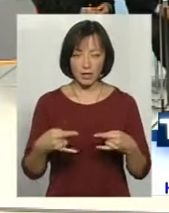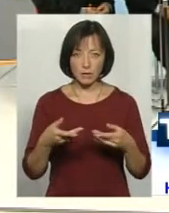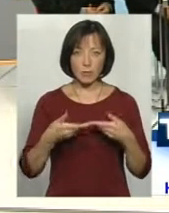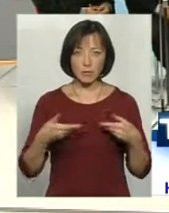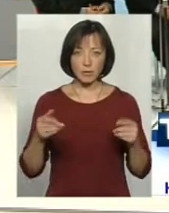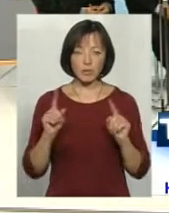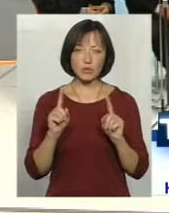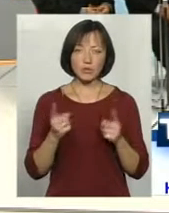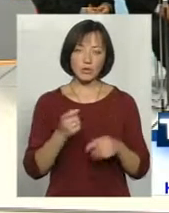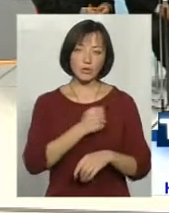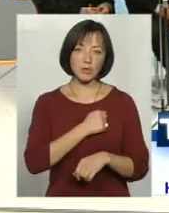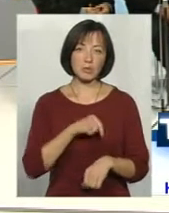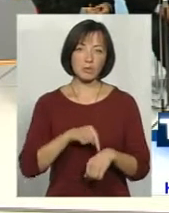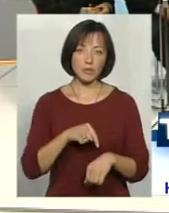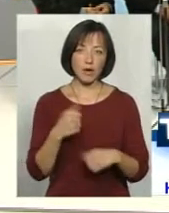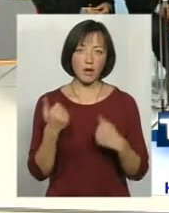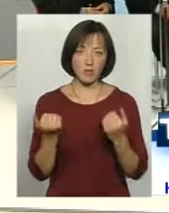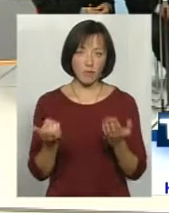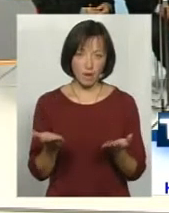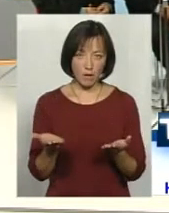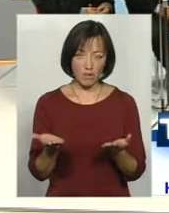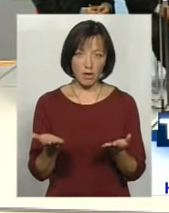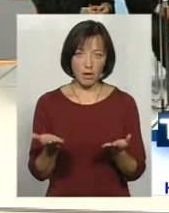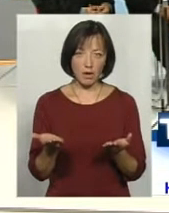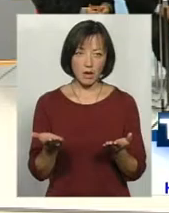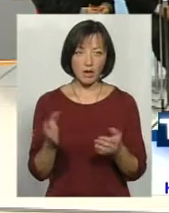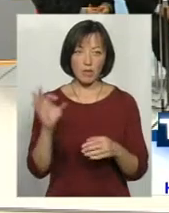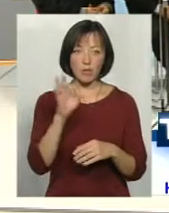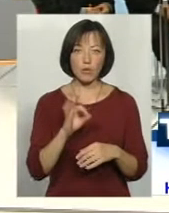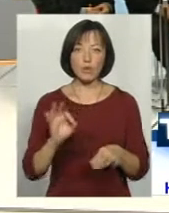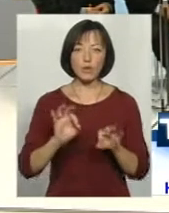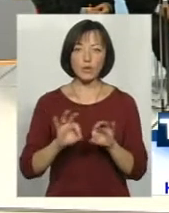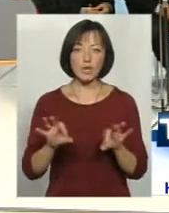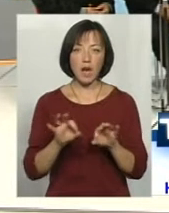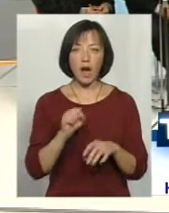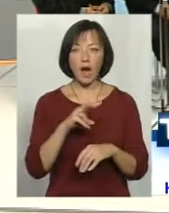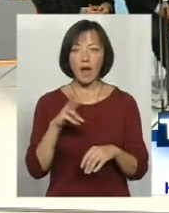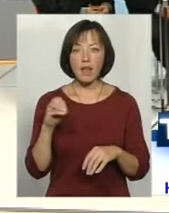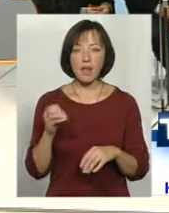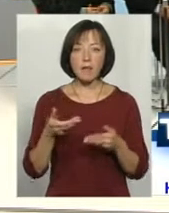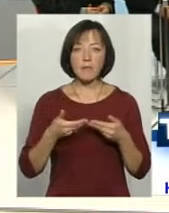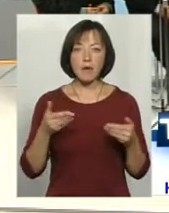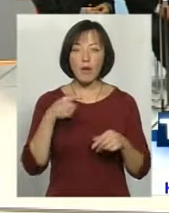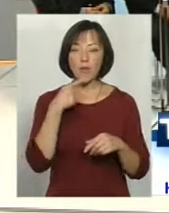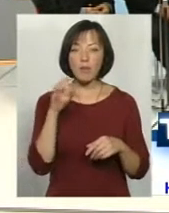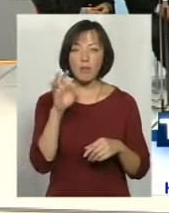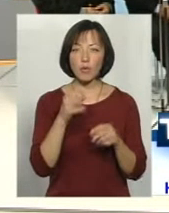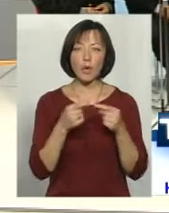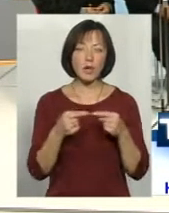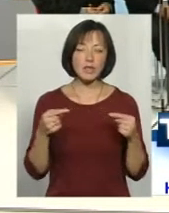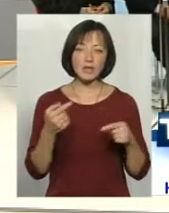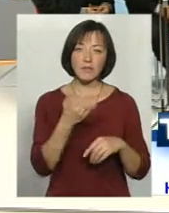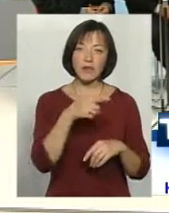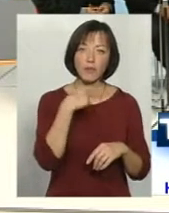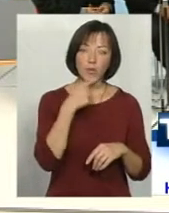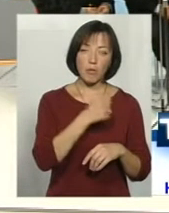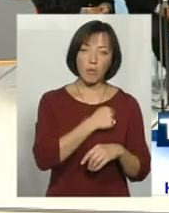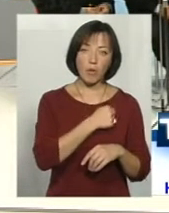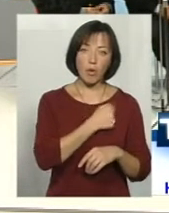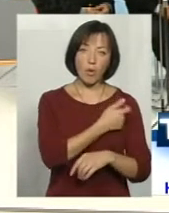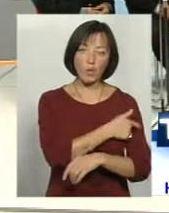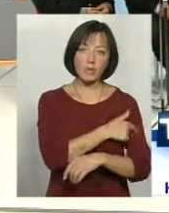дуже співчуваємо вам то, про що ви розказали. Але ми кажемо про різні речі. Ви кажете про